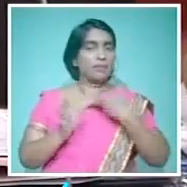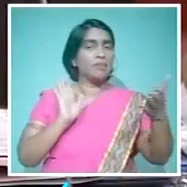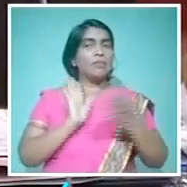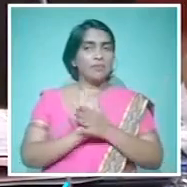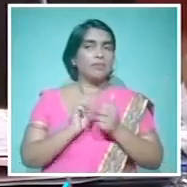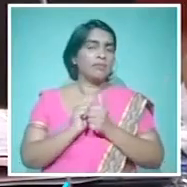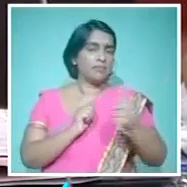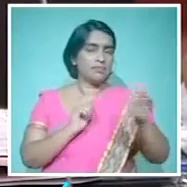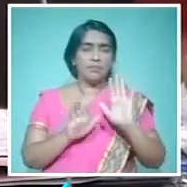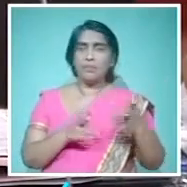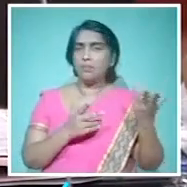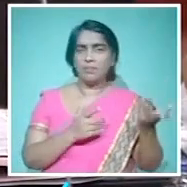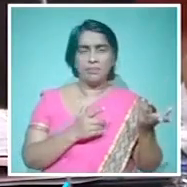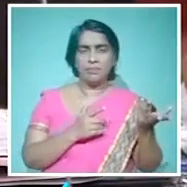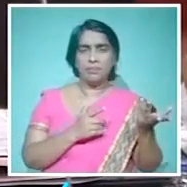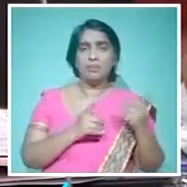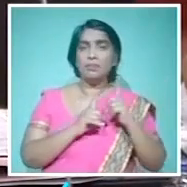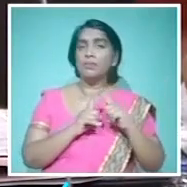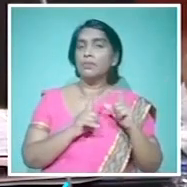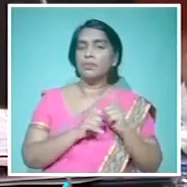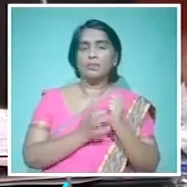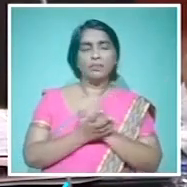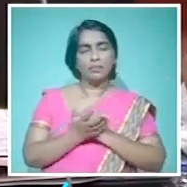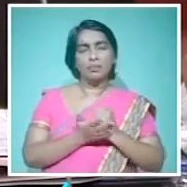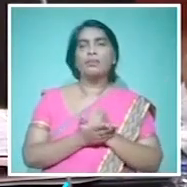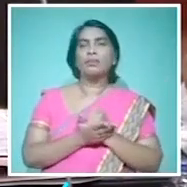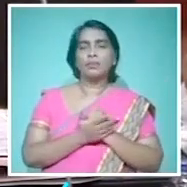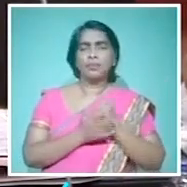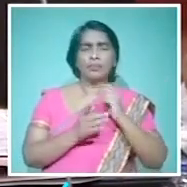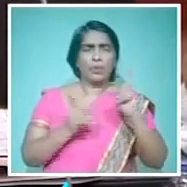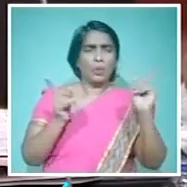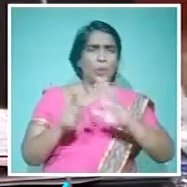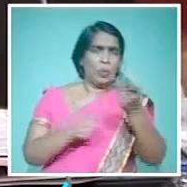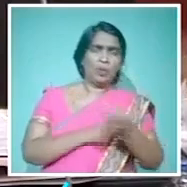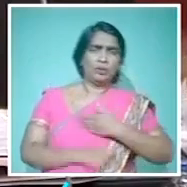मनोहर करा अध्यापने संपूर्ण अभी हिला दिन तर